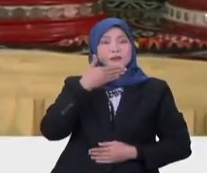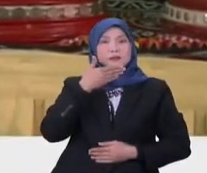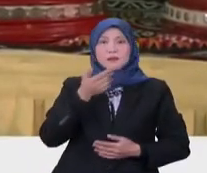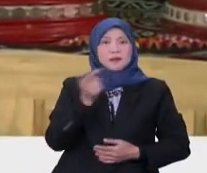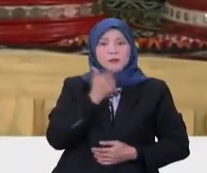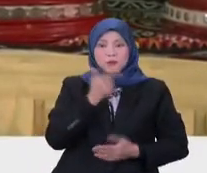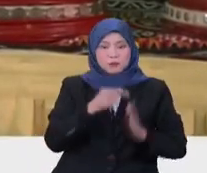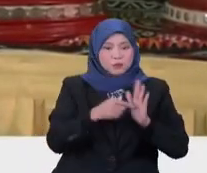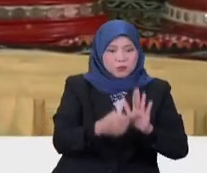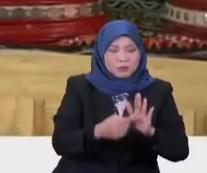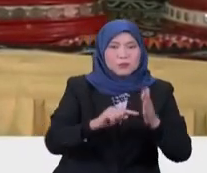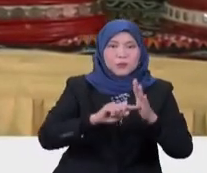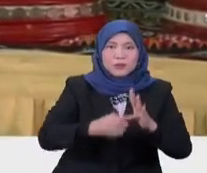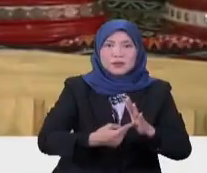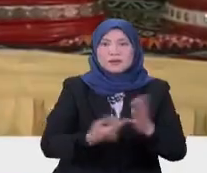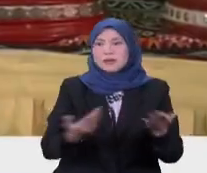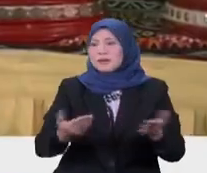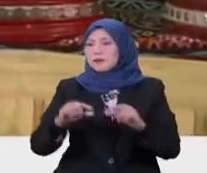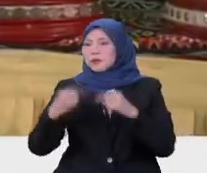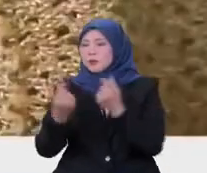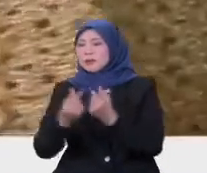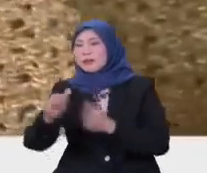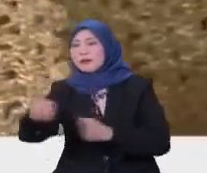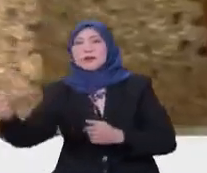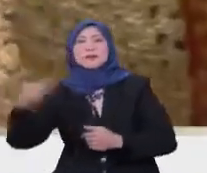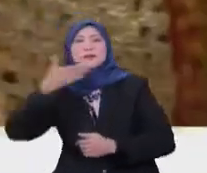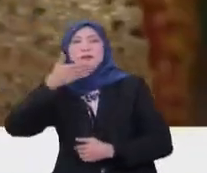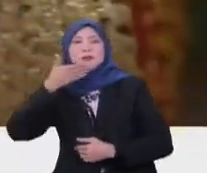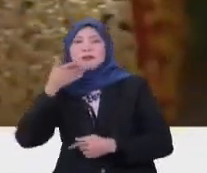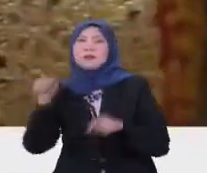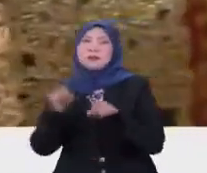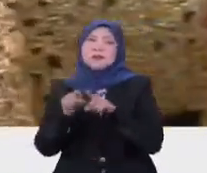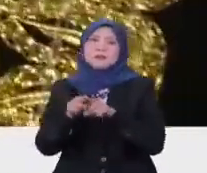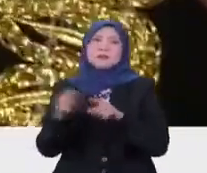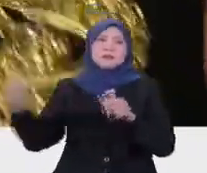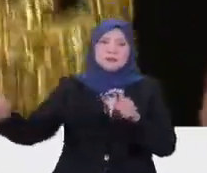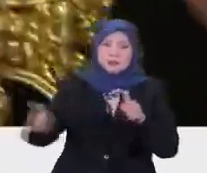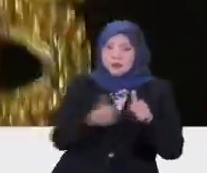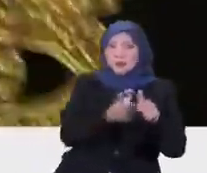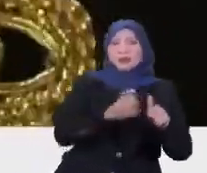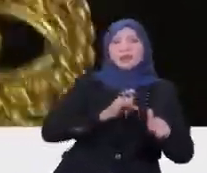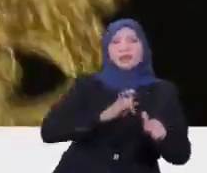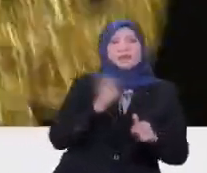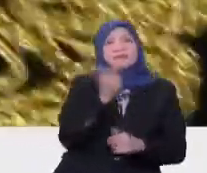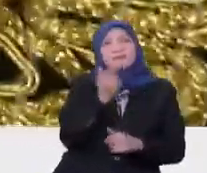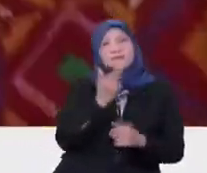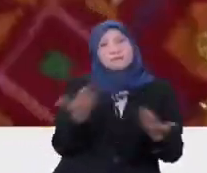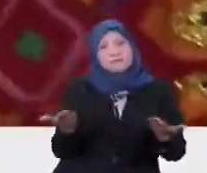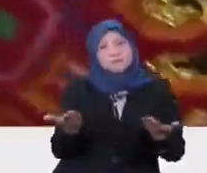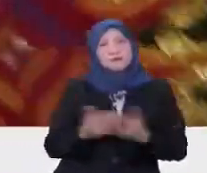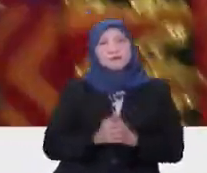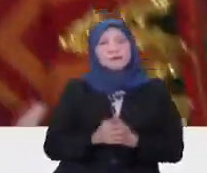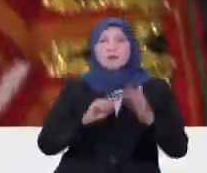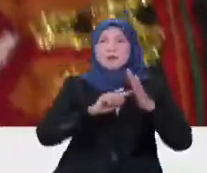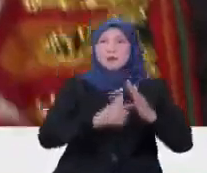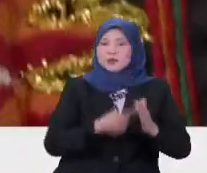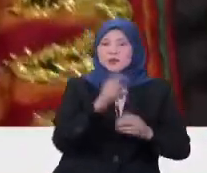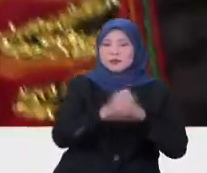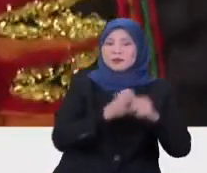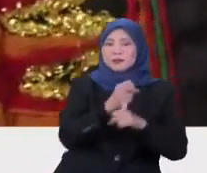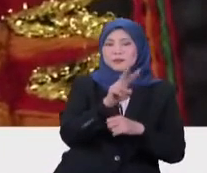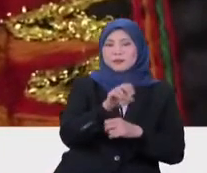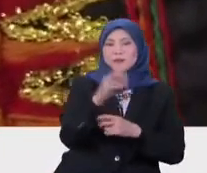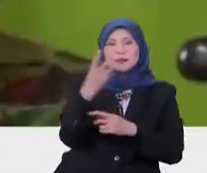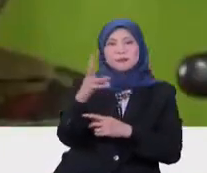mungkin anak-anak muda yang lain juga tidak akan mengikut jejak saya. Saya start since 2016, saya sudah start buat